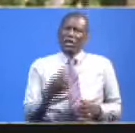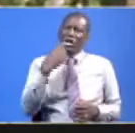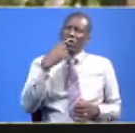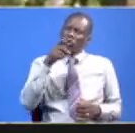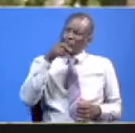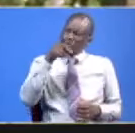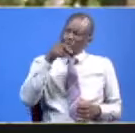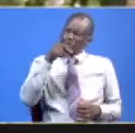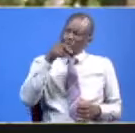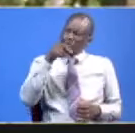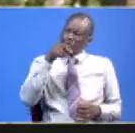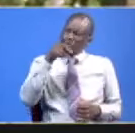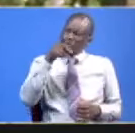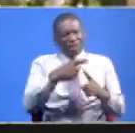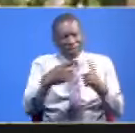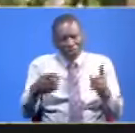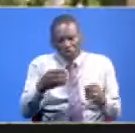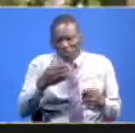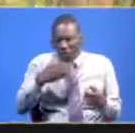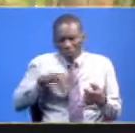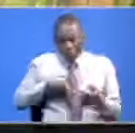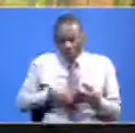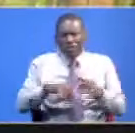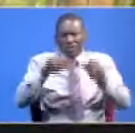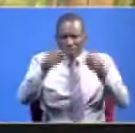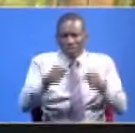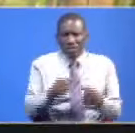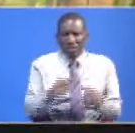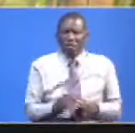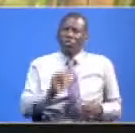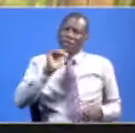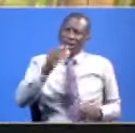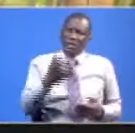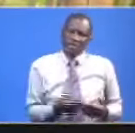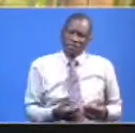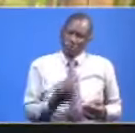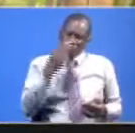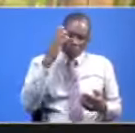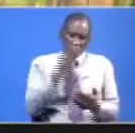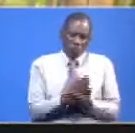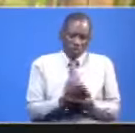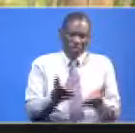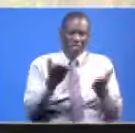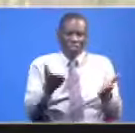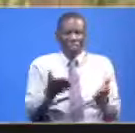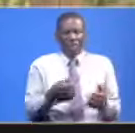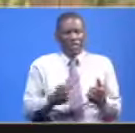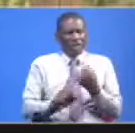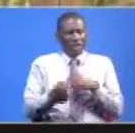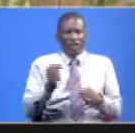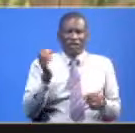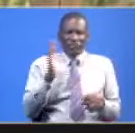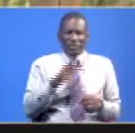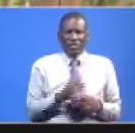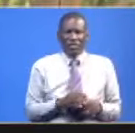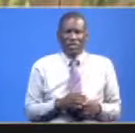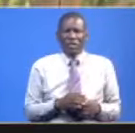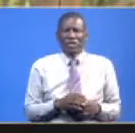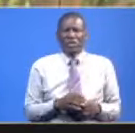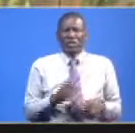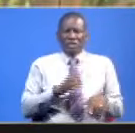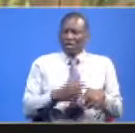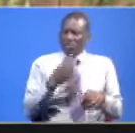sasa uliua, niliua. Tukamulika tukaona kweli mambo imetendeka. Atuliona tu